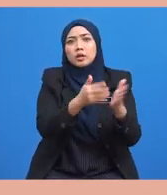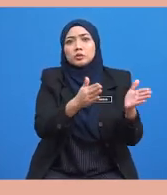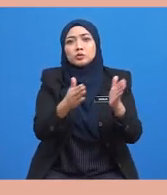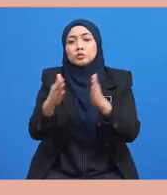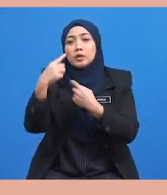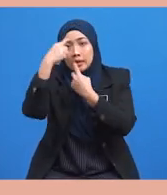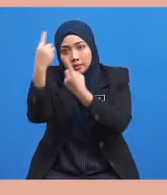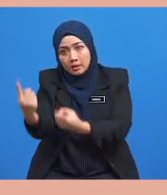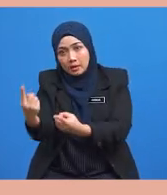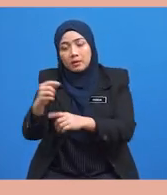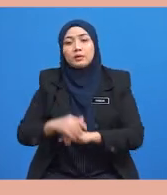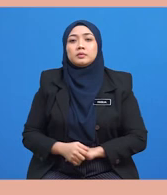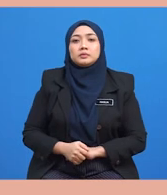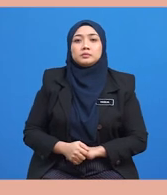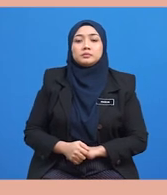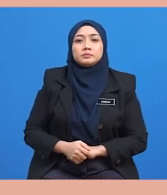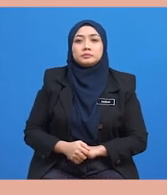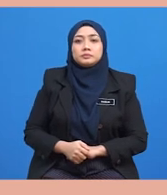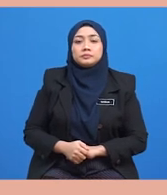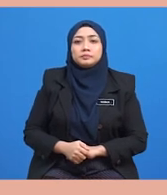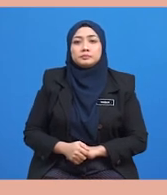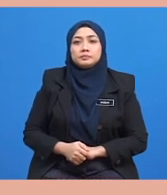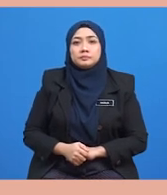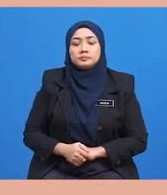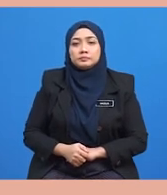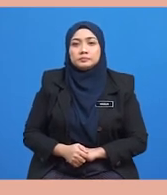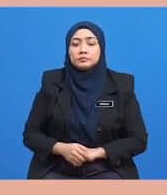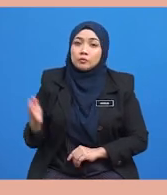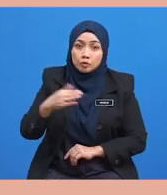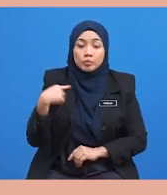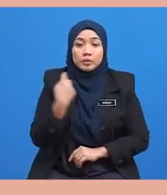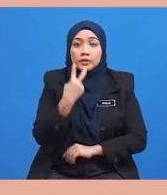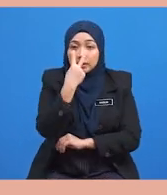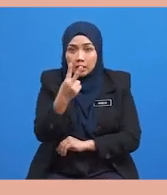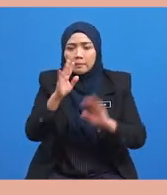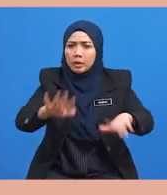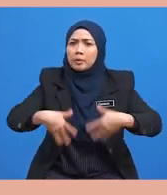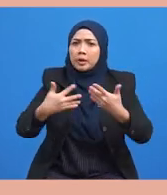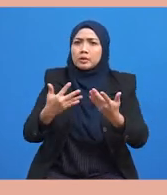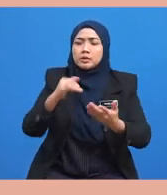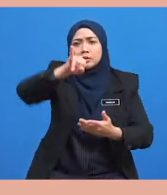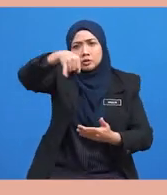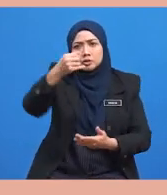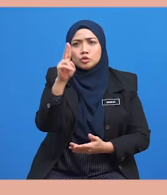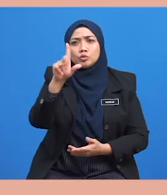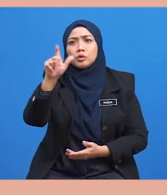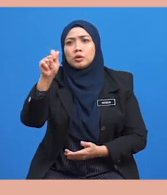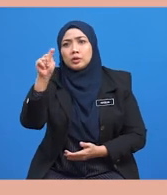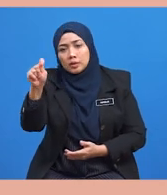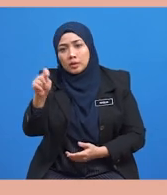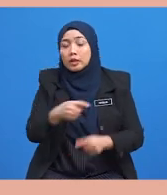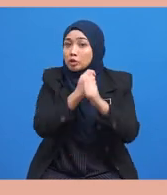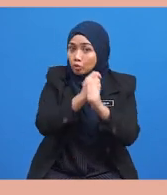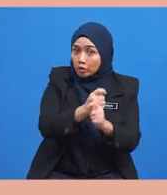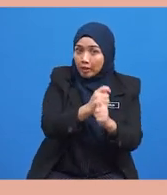tersebut. Faham murid-murid? Mari kita sama-sama lihat bagaimana julat antara kuartil ditentukan.